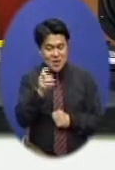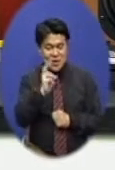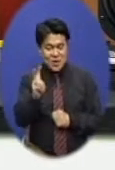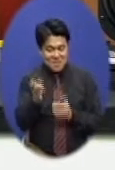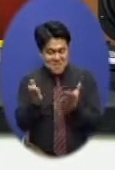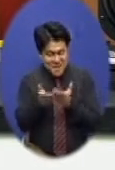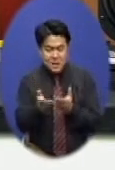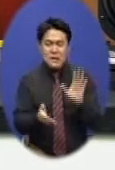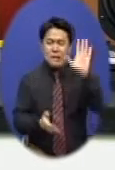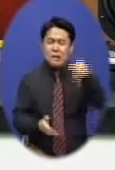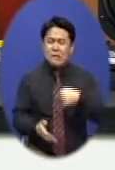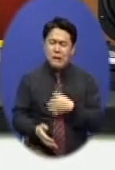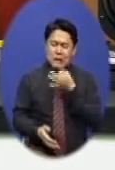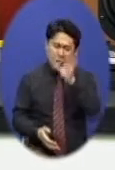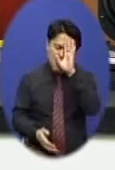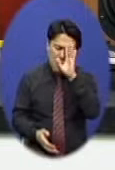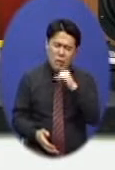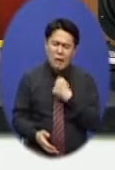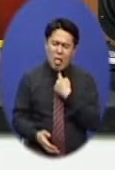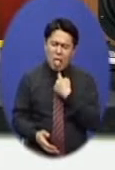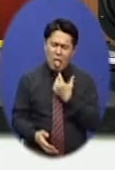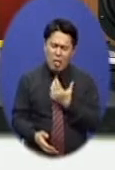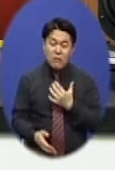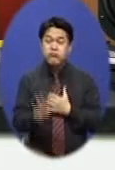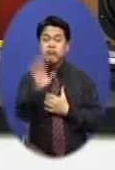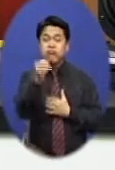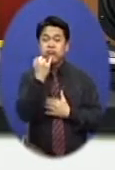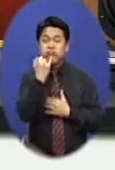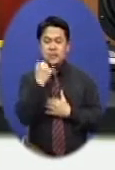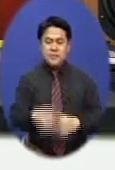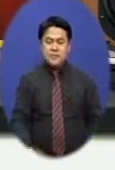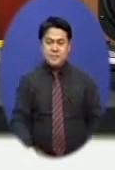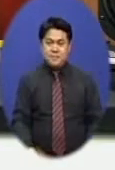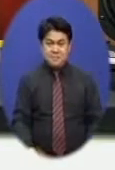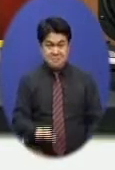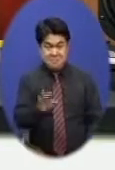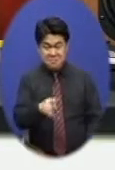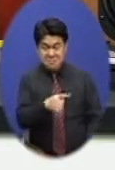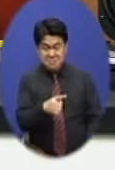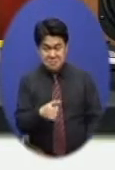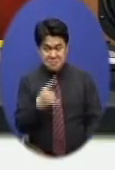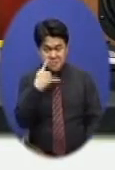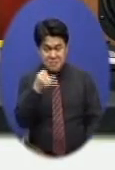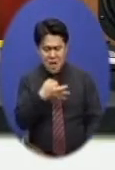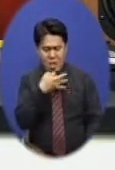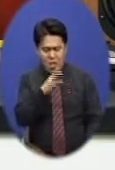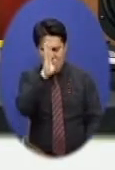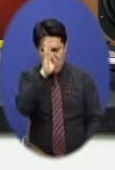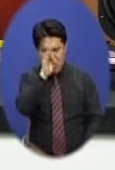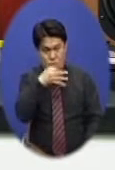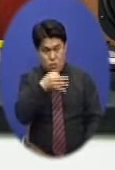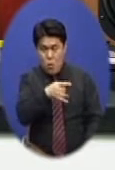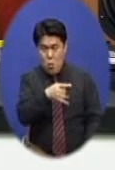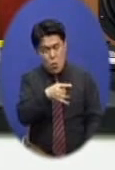괜찮습니다. 아니 목이 안 좋아요. 아니 오희정 씨 네. 어머니가 감기 몰 걸린 목소리가 저